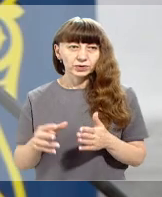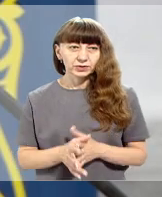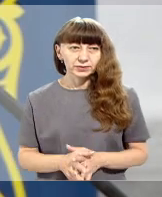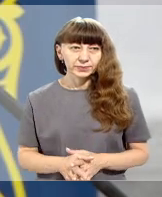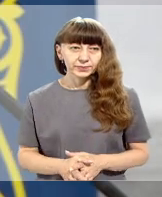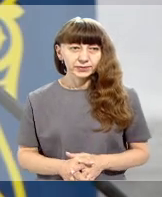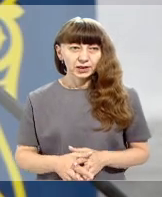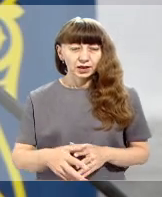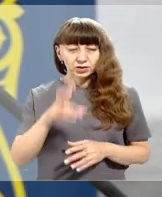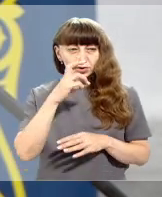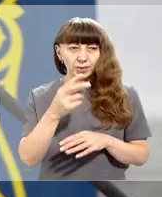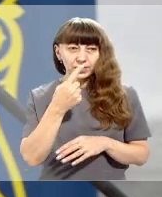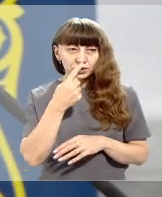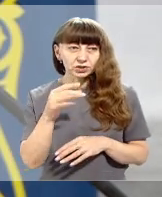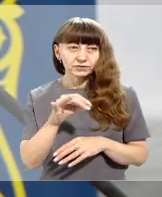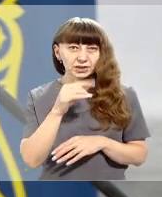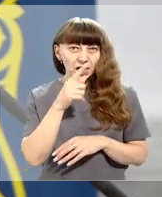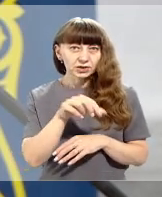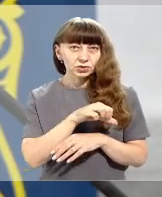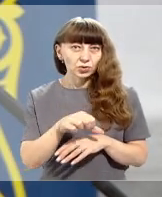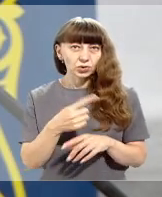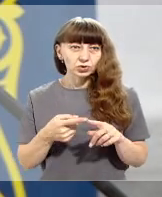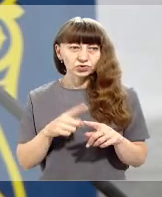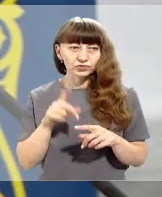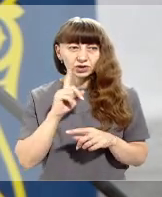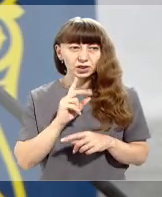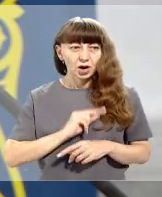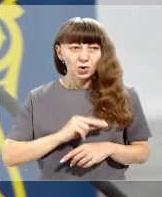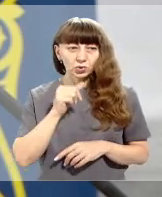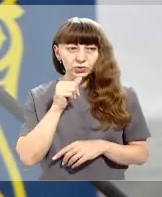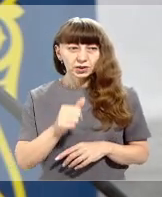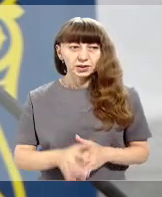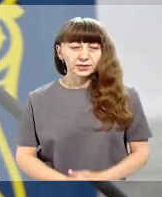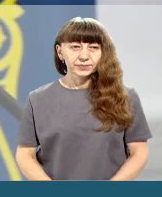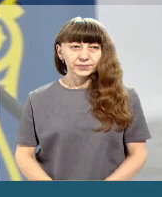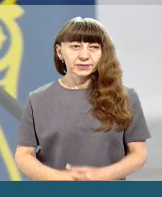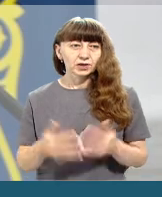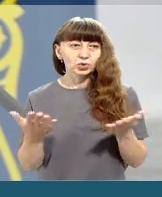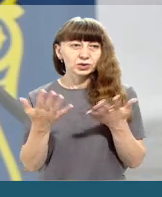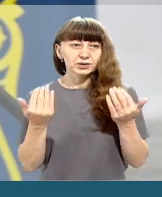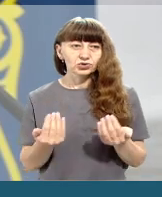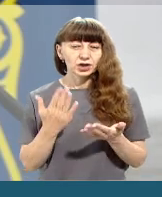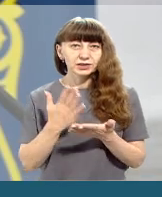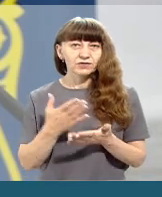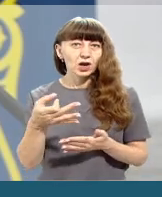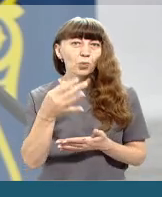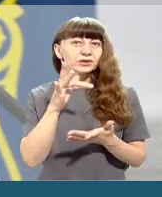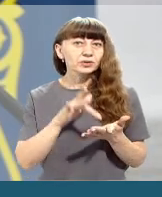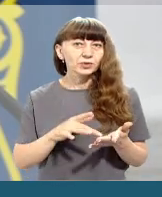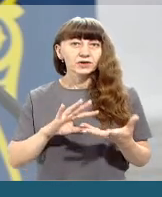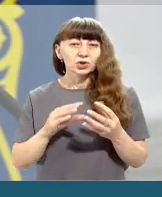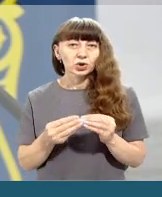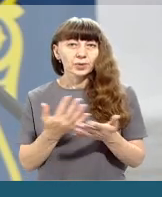Қазір облыс орталығы саналатын Қостанай қаласында жұмыс істеуіміз біз үшін өте тиімді. Осылайша біз сіздермен ынтымақтастық орнатып,